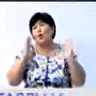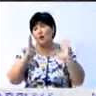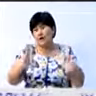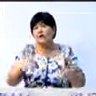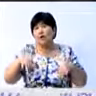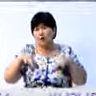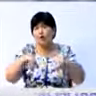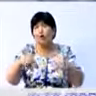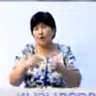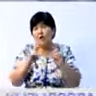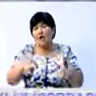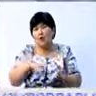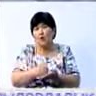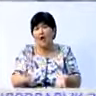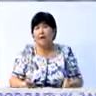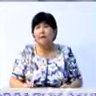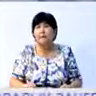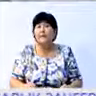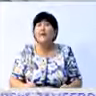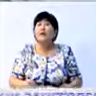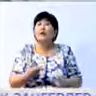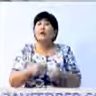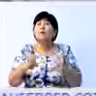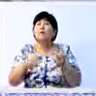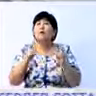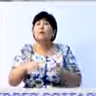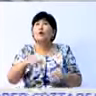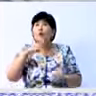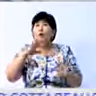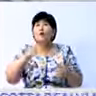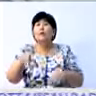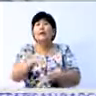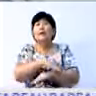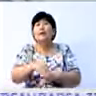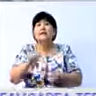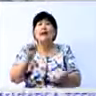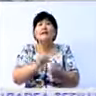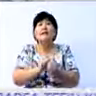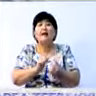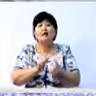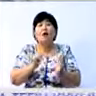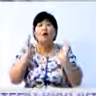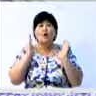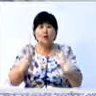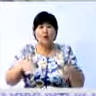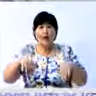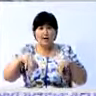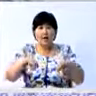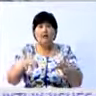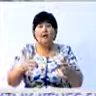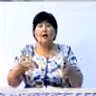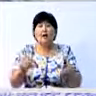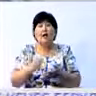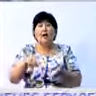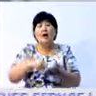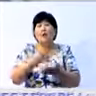алуда. Өсімге бағытталу себебі көп жол көлік оқиғалары сыртқы тас жолдарда орын алып отыр. Қаланың ішіндегі